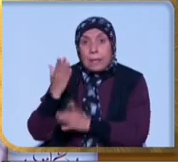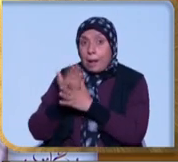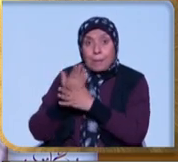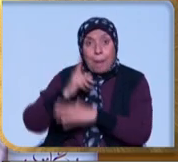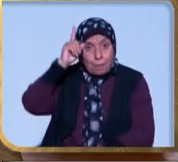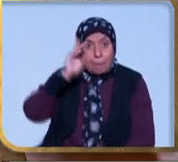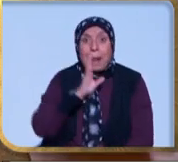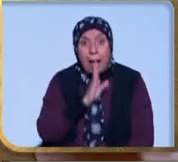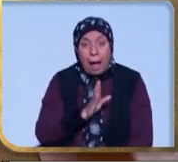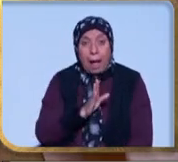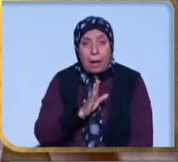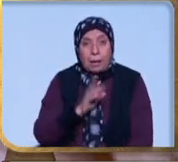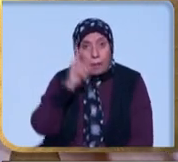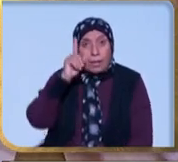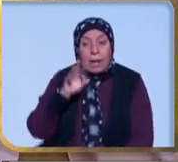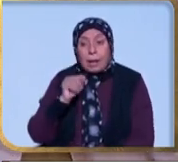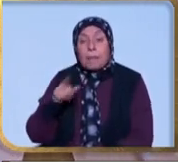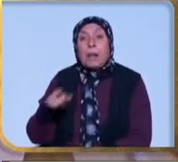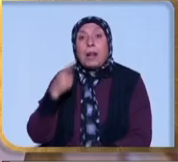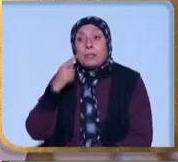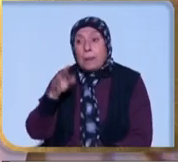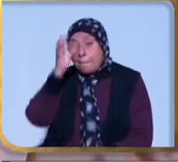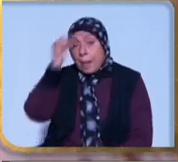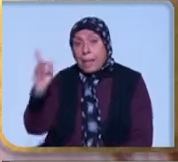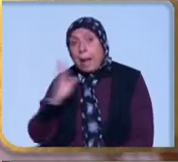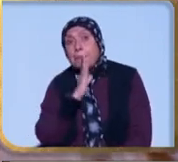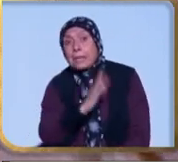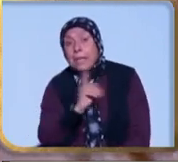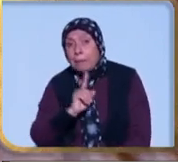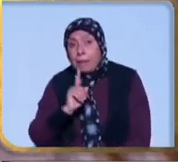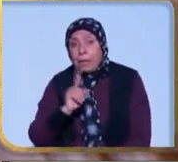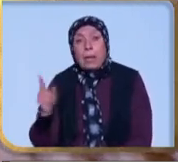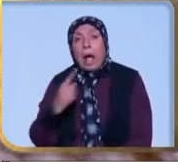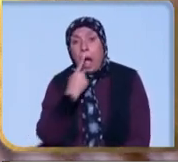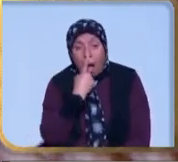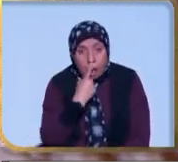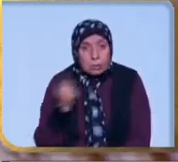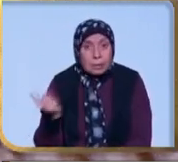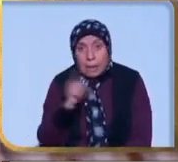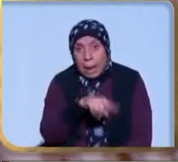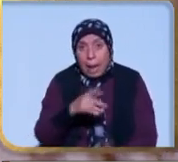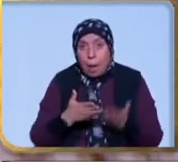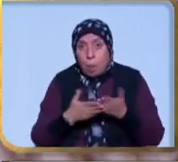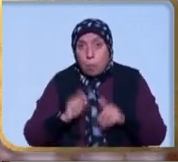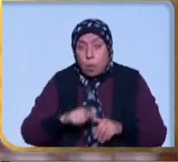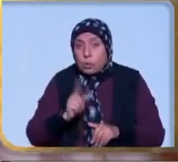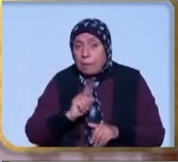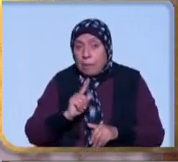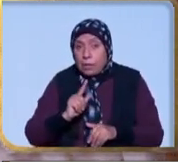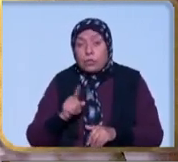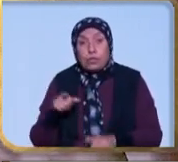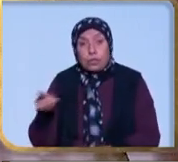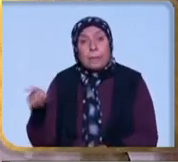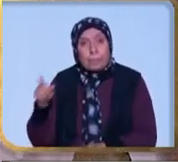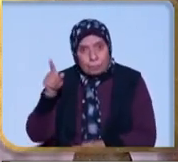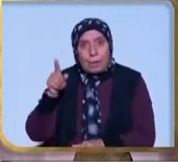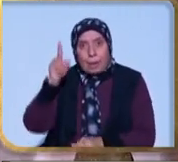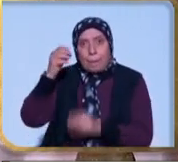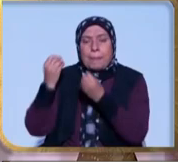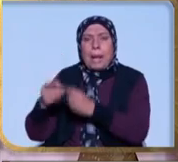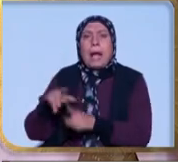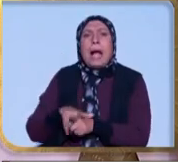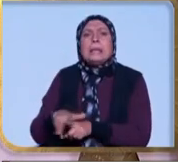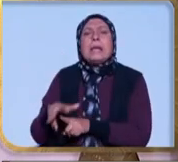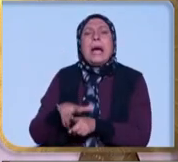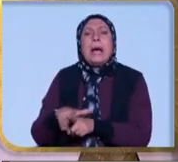عليه السلام ويرتدعوا؟ لا، زادتهم استكبار وعناد. ليه؟ لأنهم أفلين، أفلين،